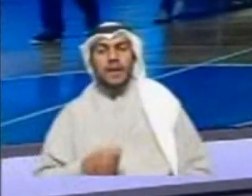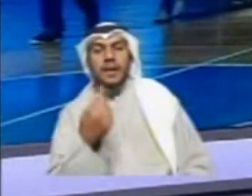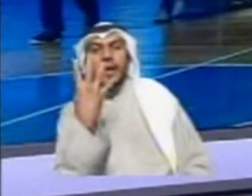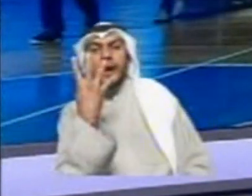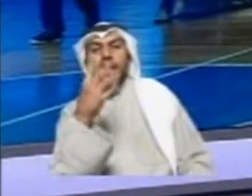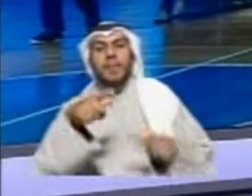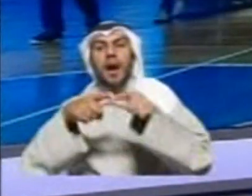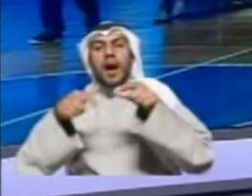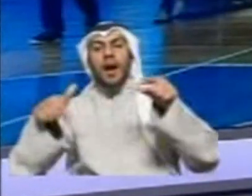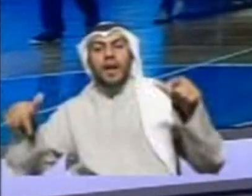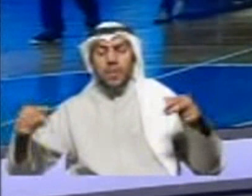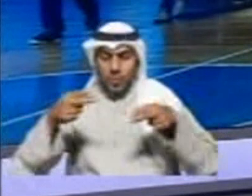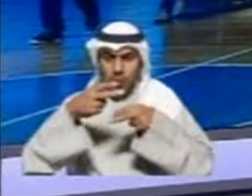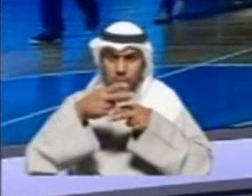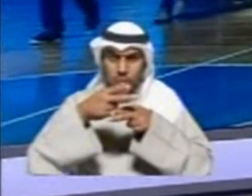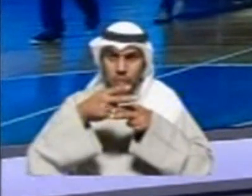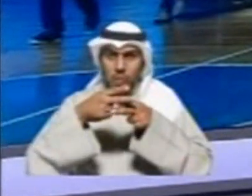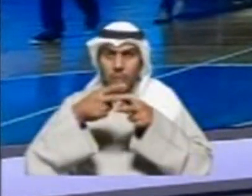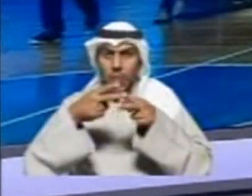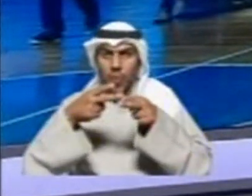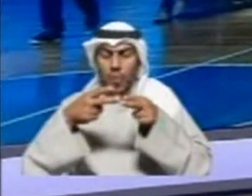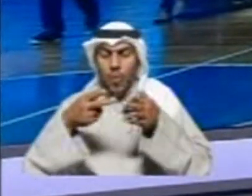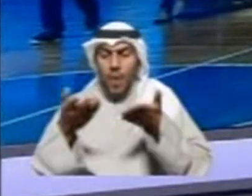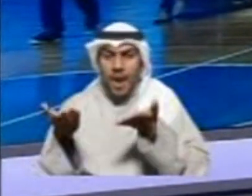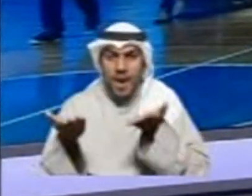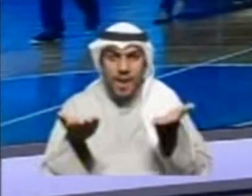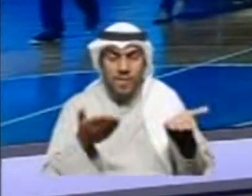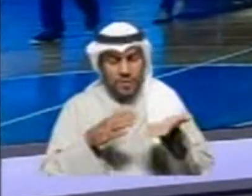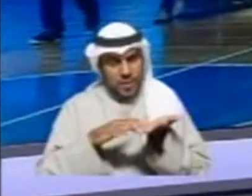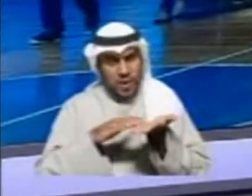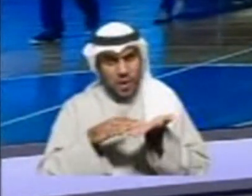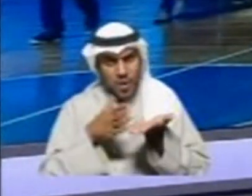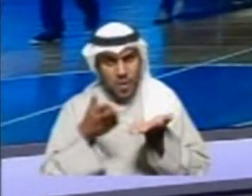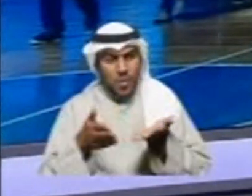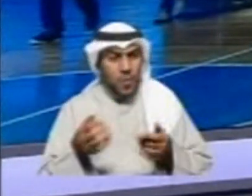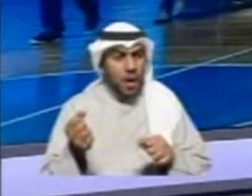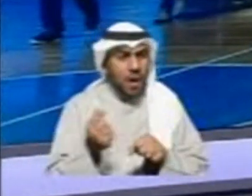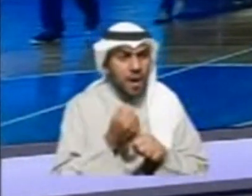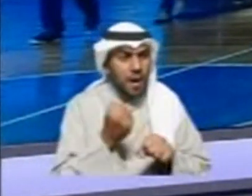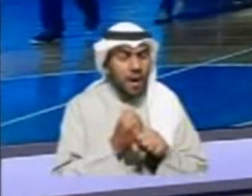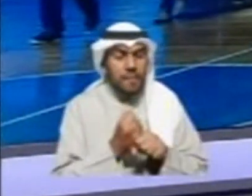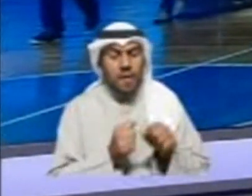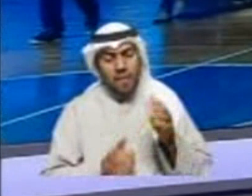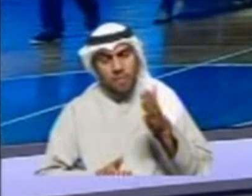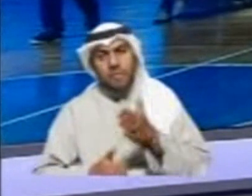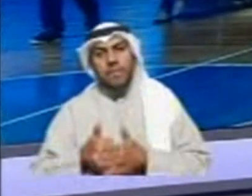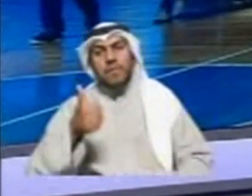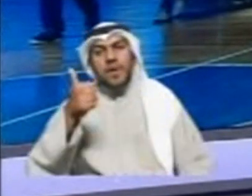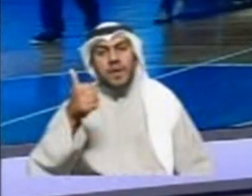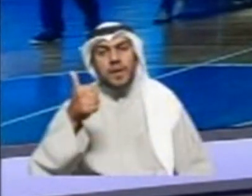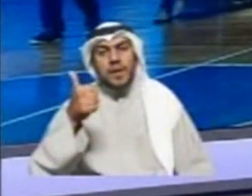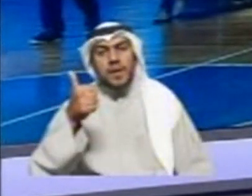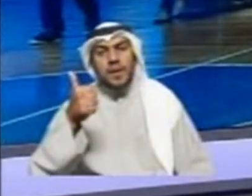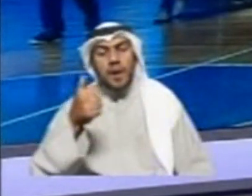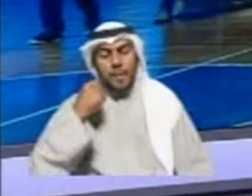وقد دشن منتخب الكويت مستضيف البطولة وحامل لقب النسخ الثمانية السابقة مشواره بفوزه على